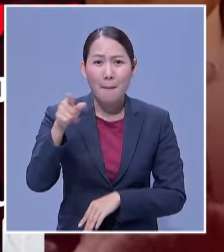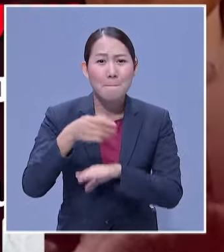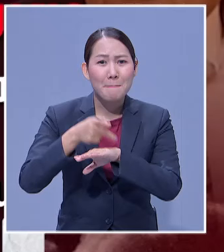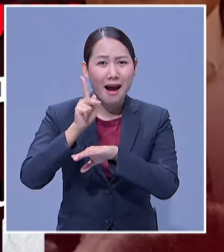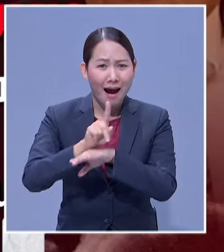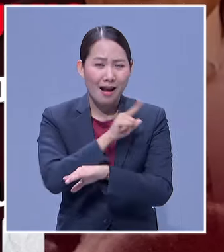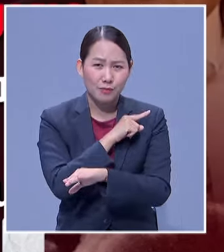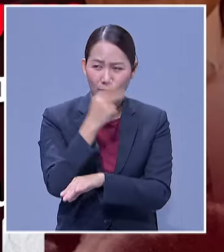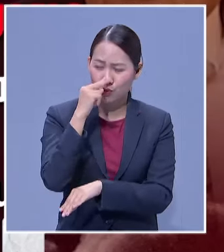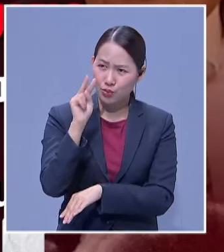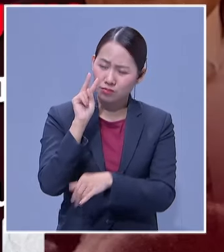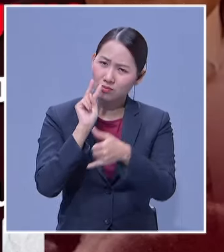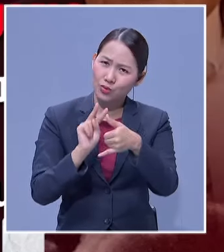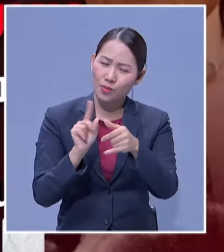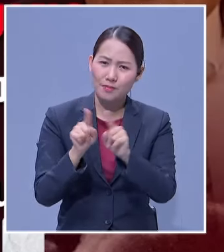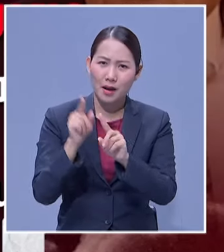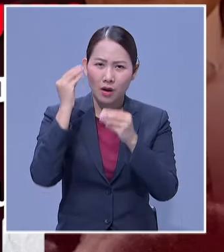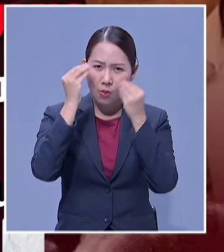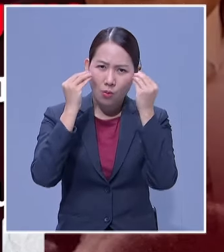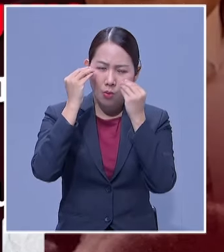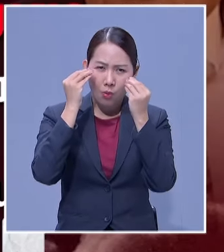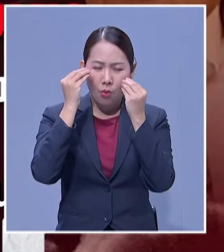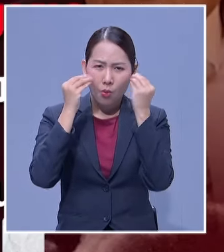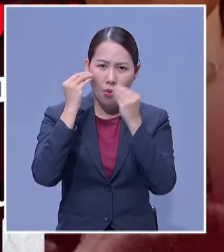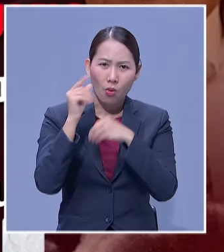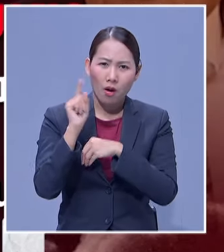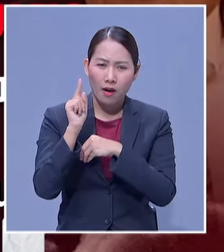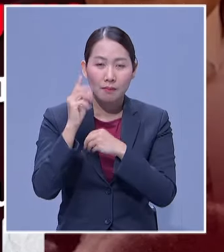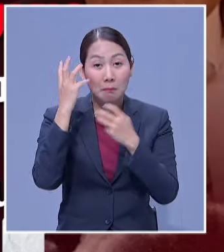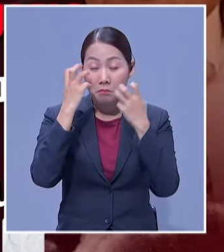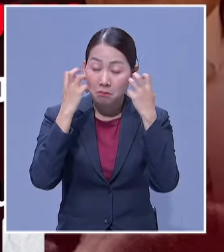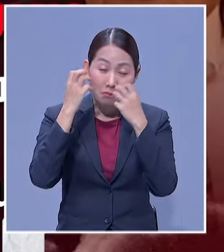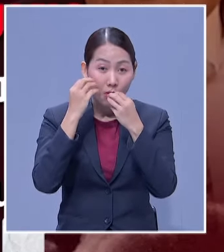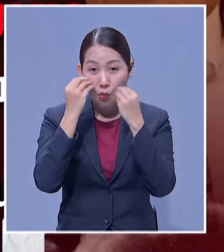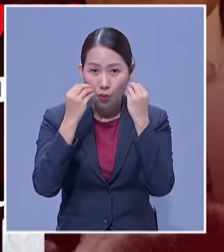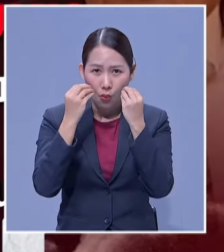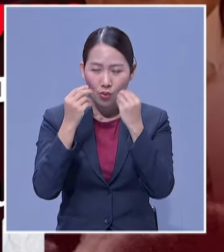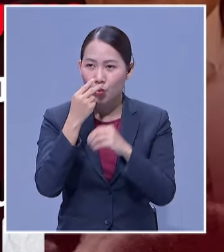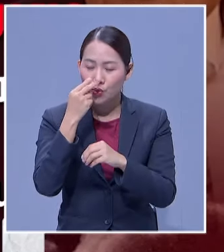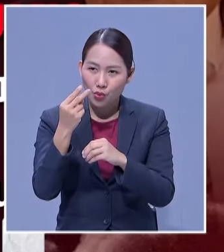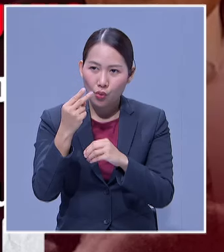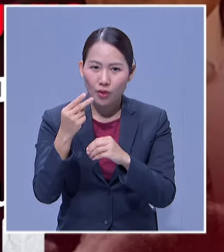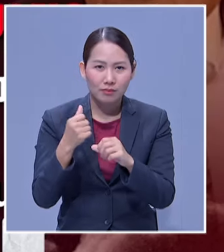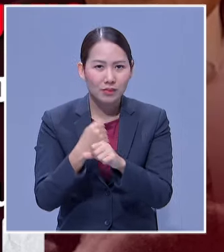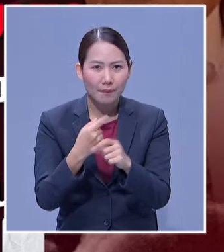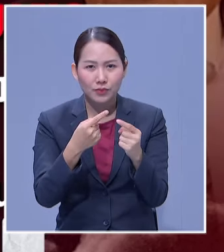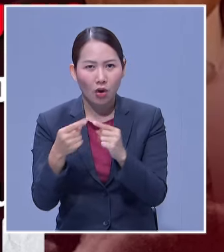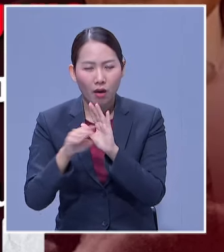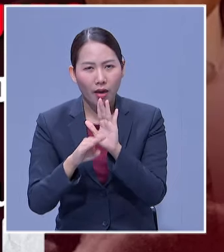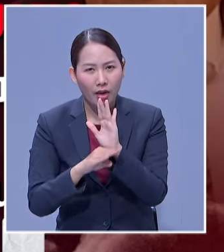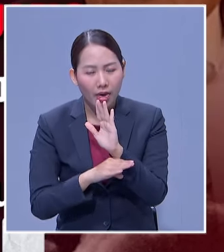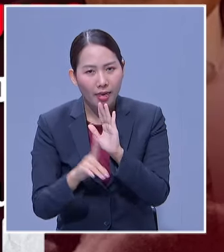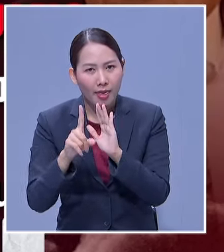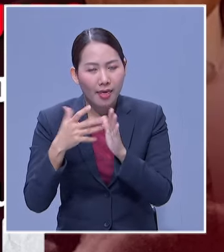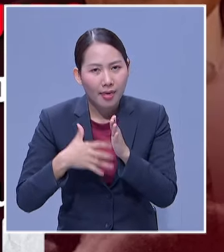หนักขึ้นไปเนี่ยไปบอกเมึนคุณหมอบอกคุณพิเชษดูมึนไปไม่ถูกซึ่งตัวเองก็พยายามจะช่วยเแต่พอช่วยก็